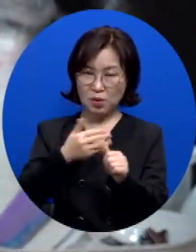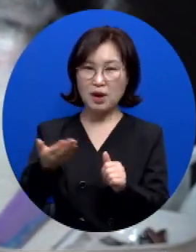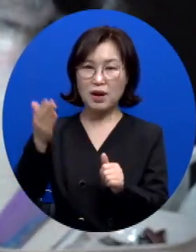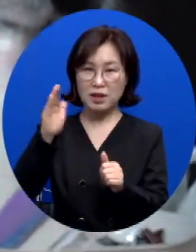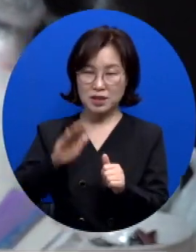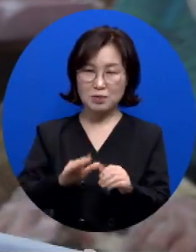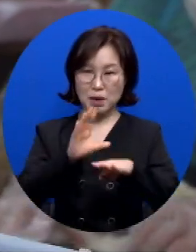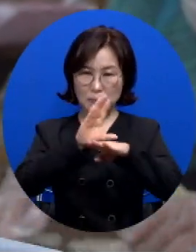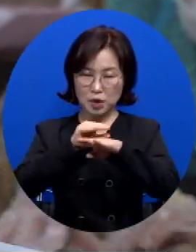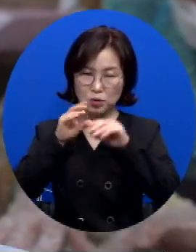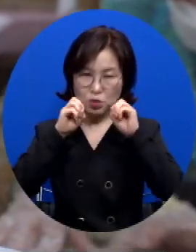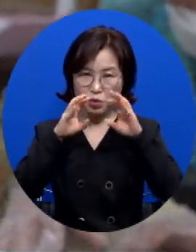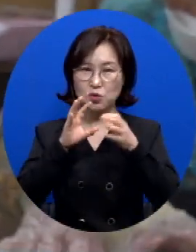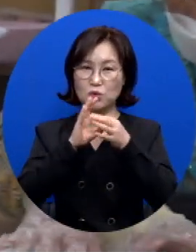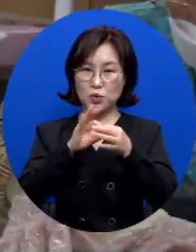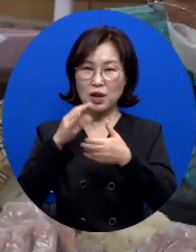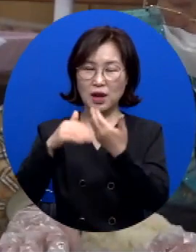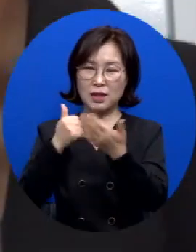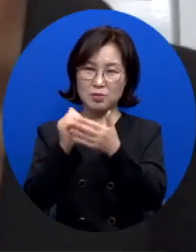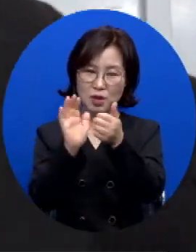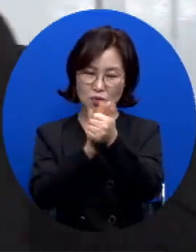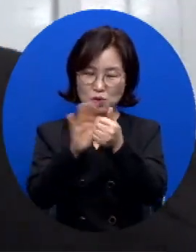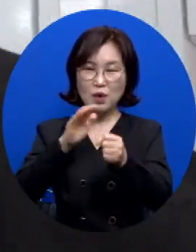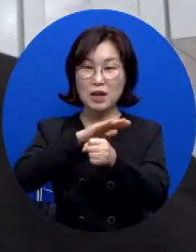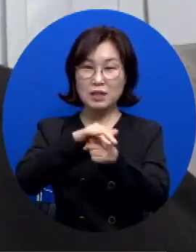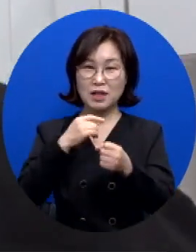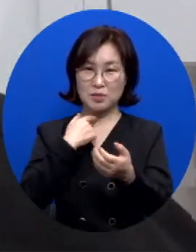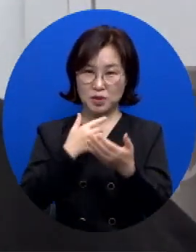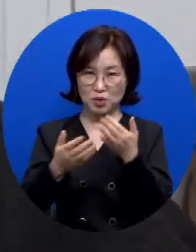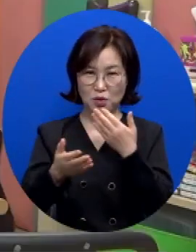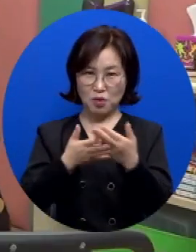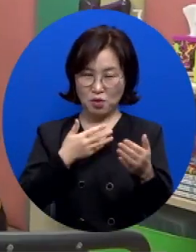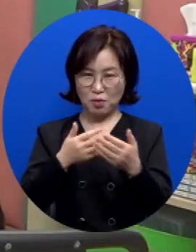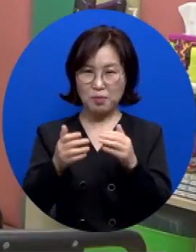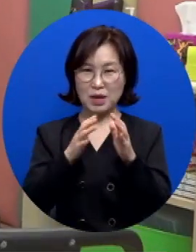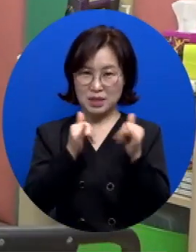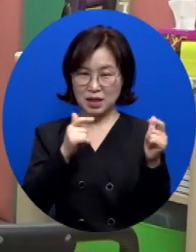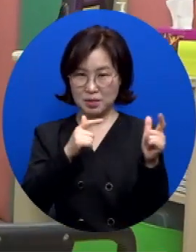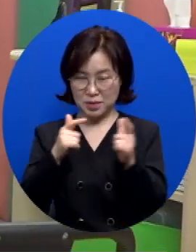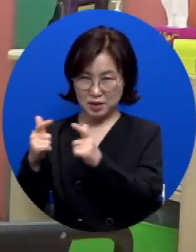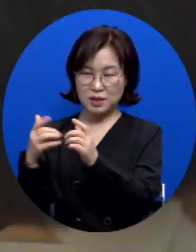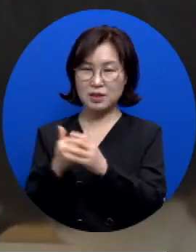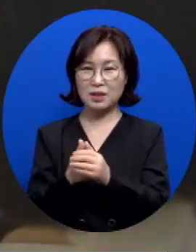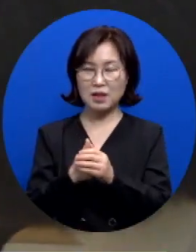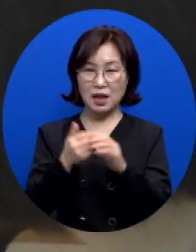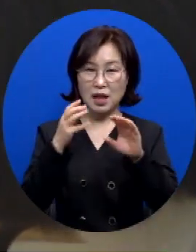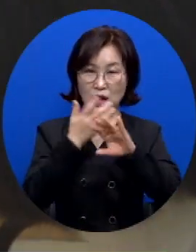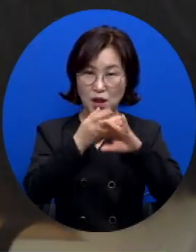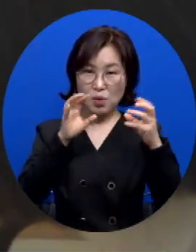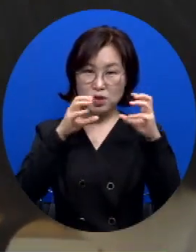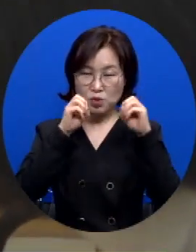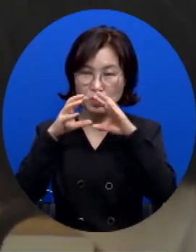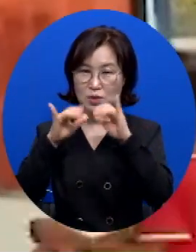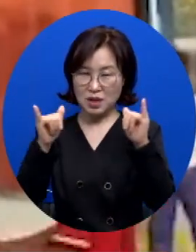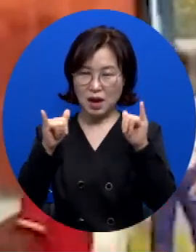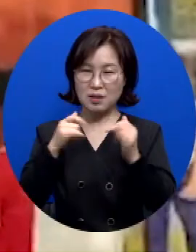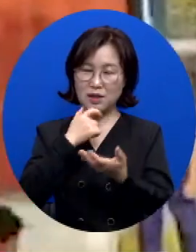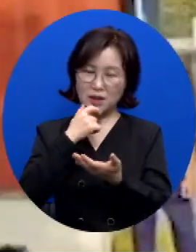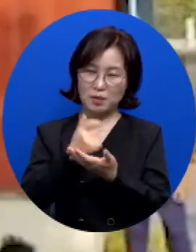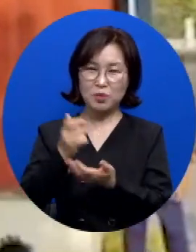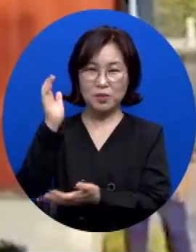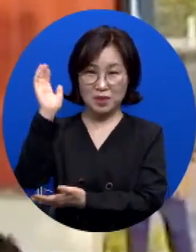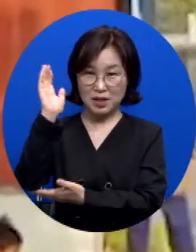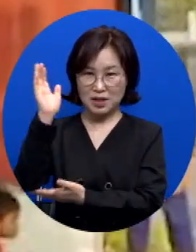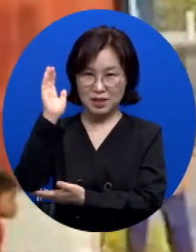방송 선교를 통해 하나님의 위로와 사랑을 경험한 출연자와 후원자, 해외 선교사들의 감동의 사연을